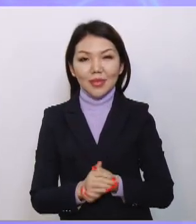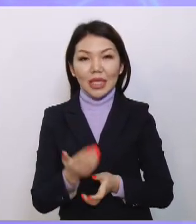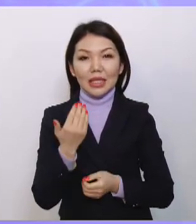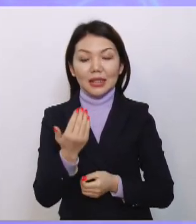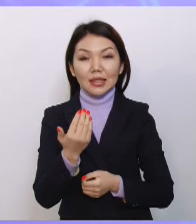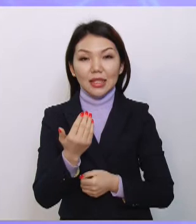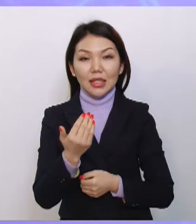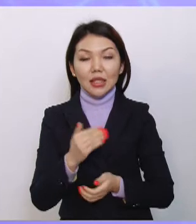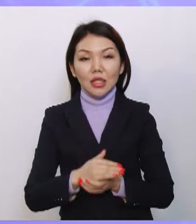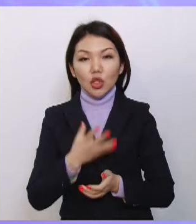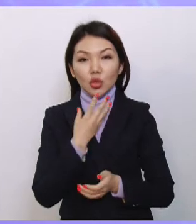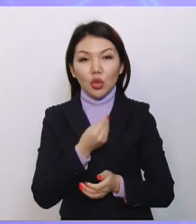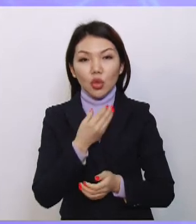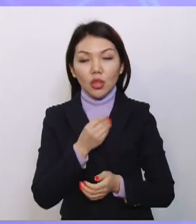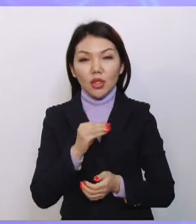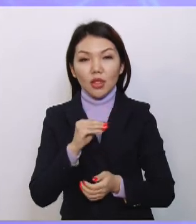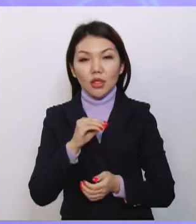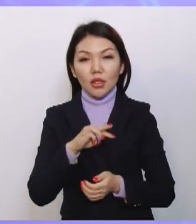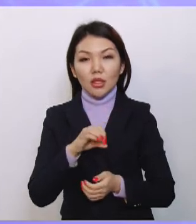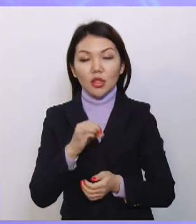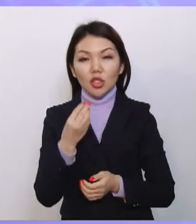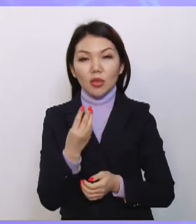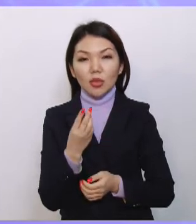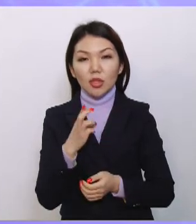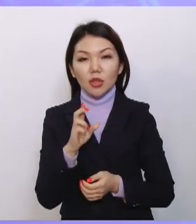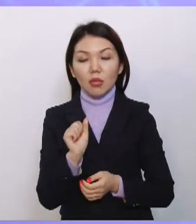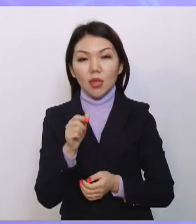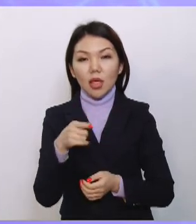Сенин чоң атаңдын жемиш багы кандай?